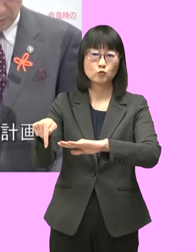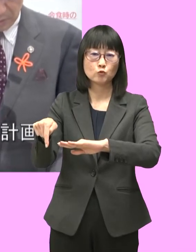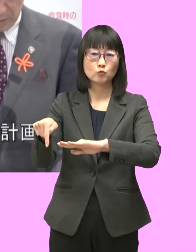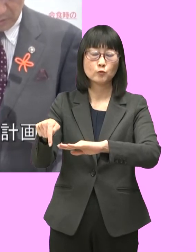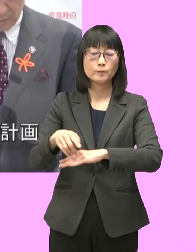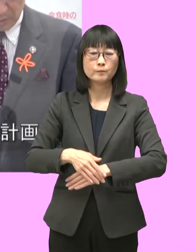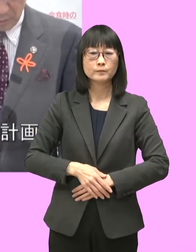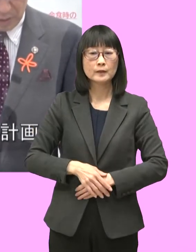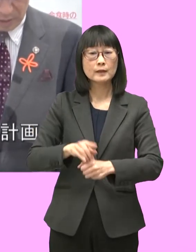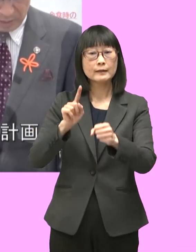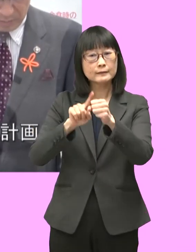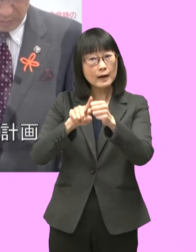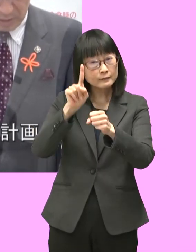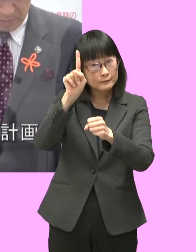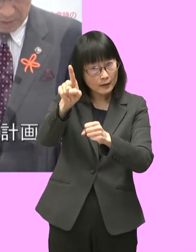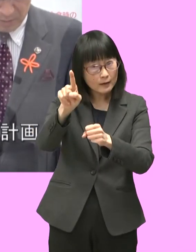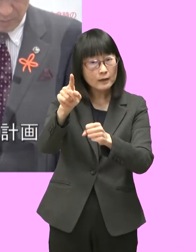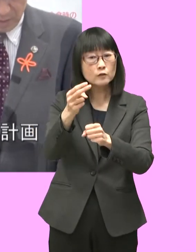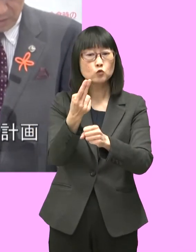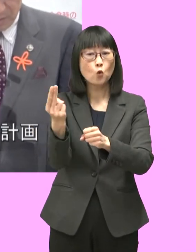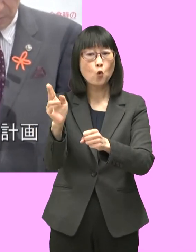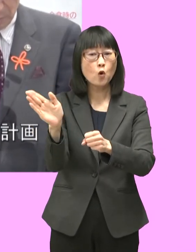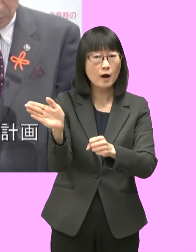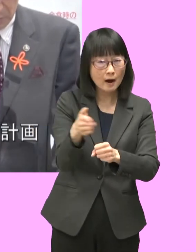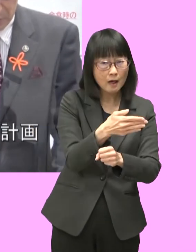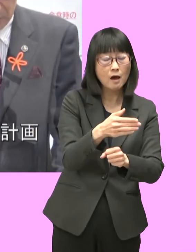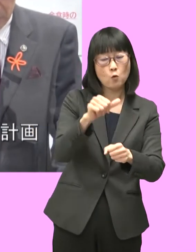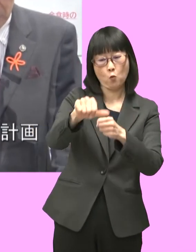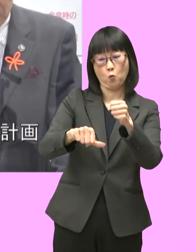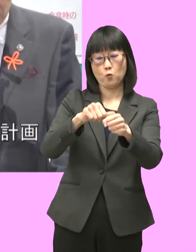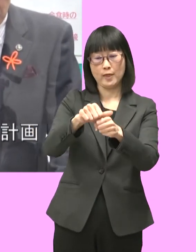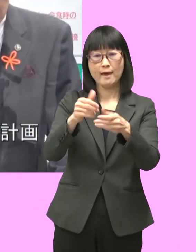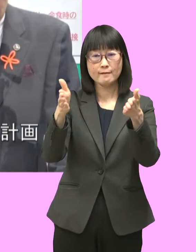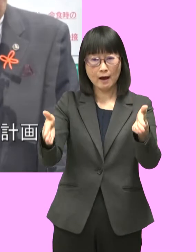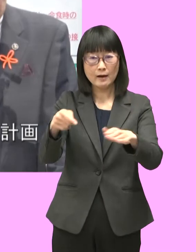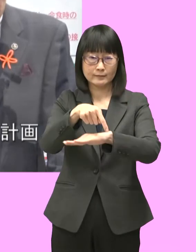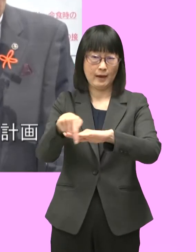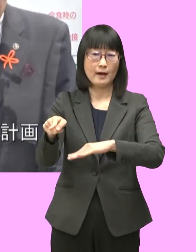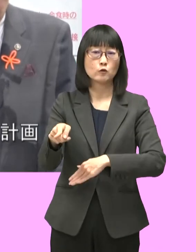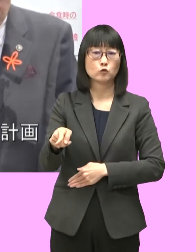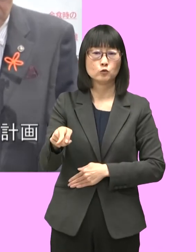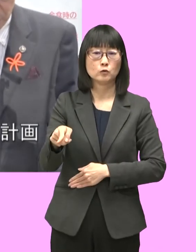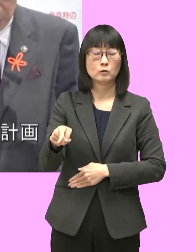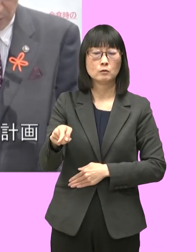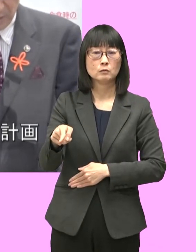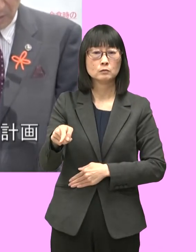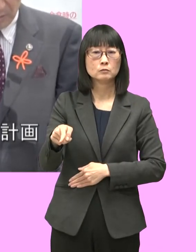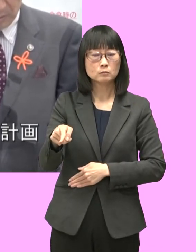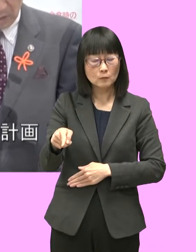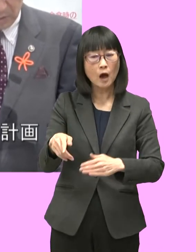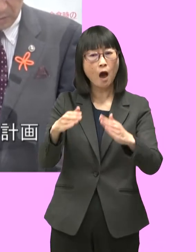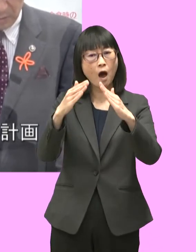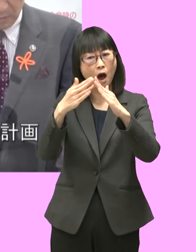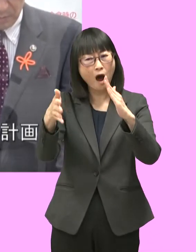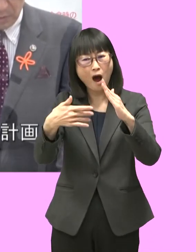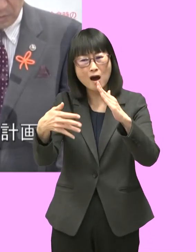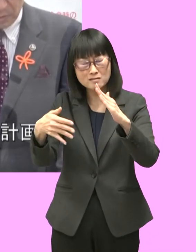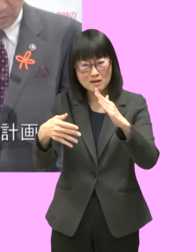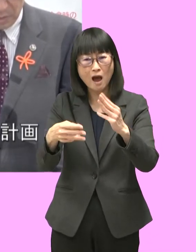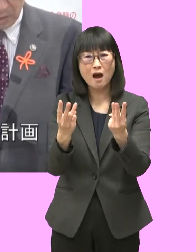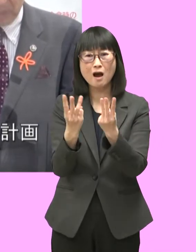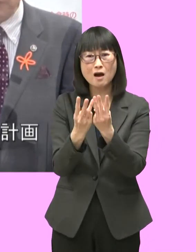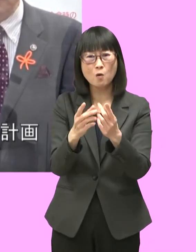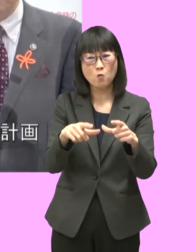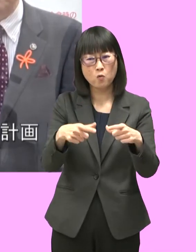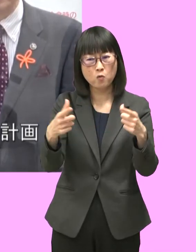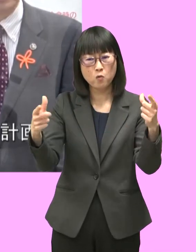来年度から5年間であります。でポイントはやはり空き家が増えているということで、空き家の流通